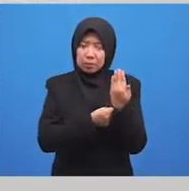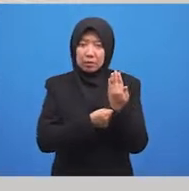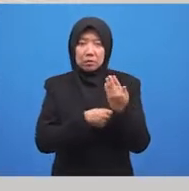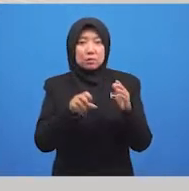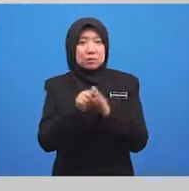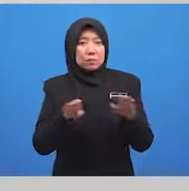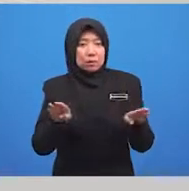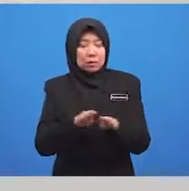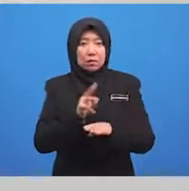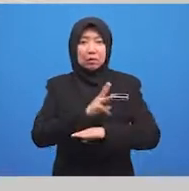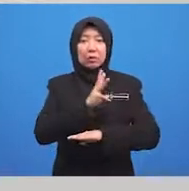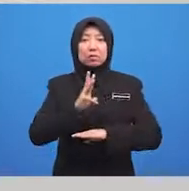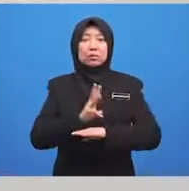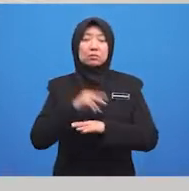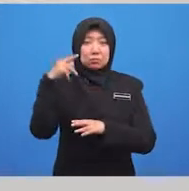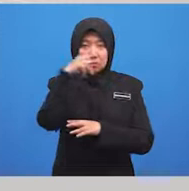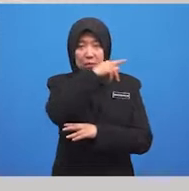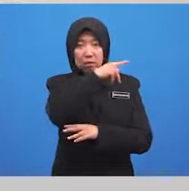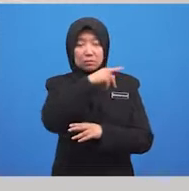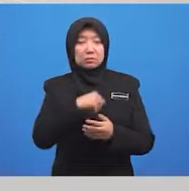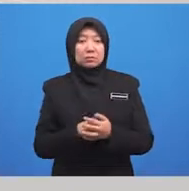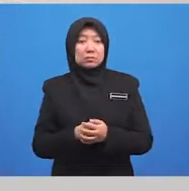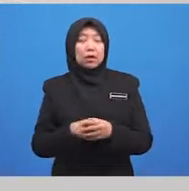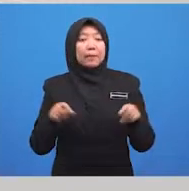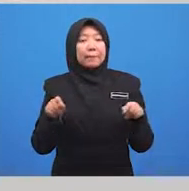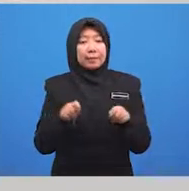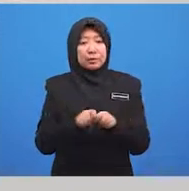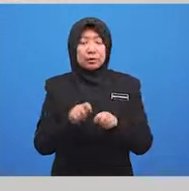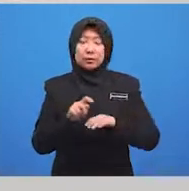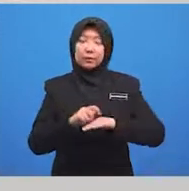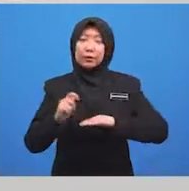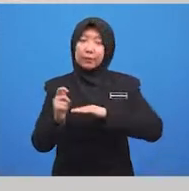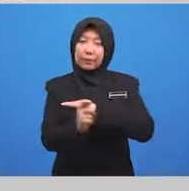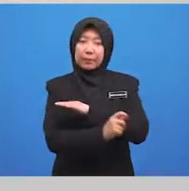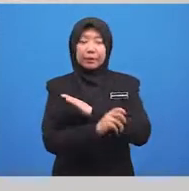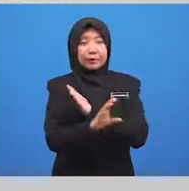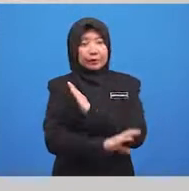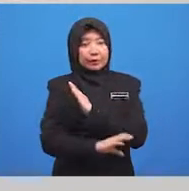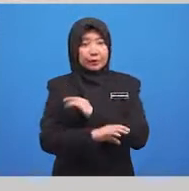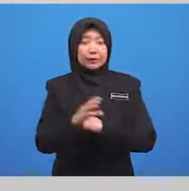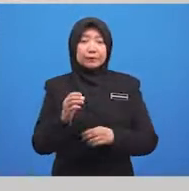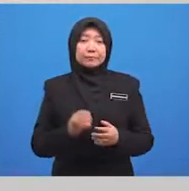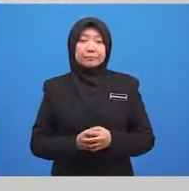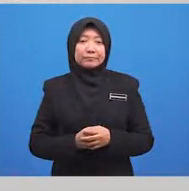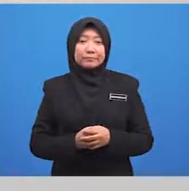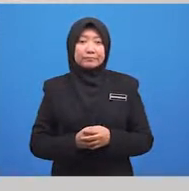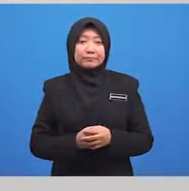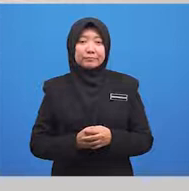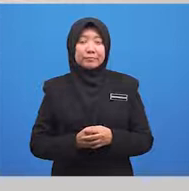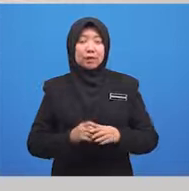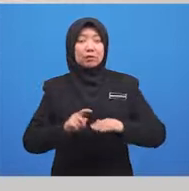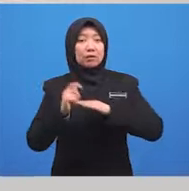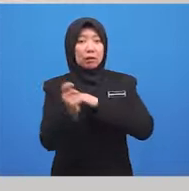sebagai kawasan pemeliharaan seperti taman negara dan taman laut. Taman